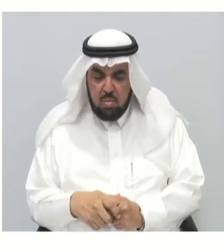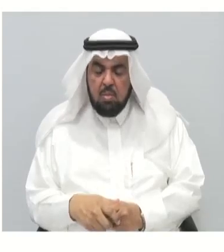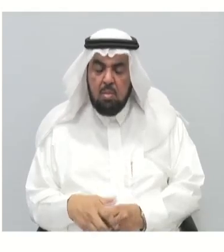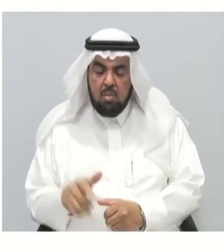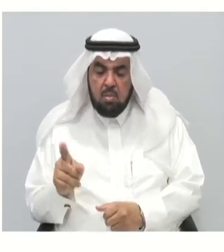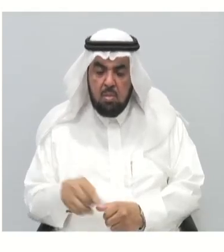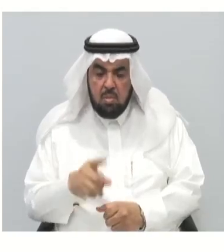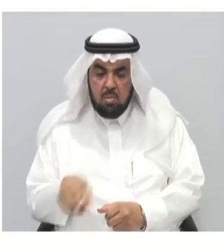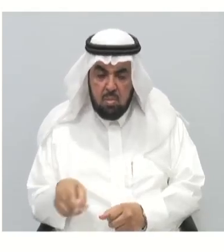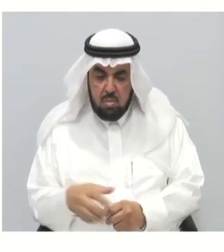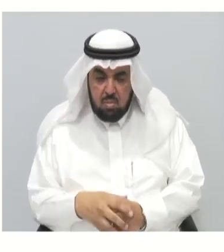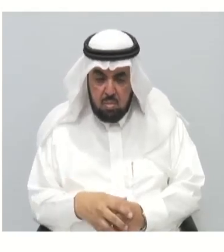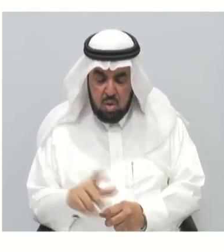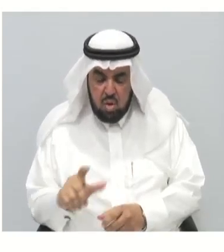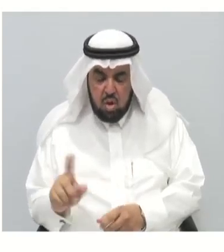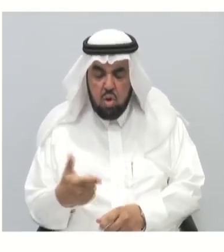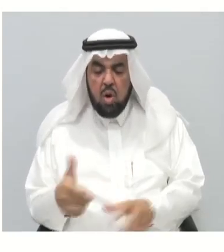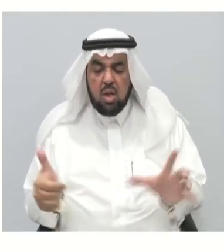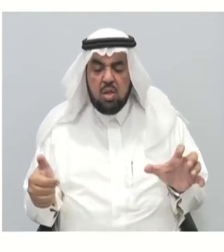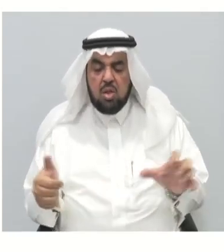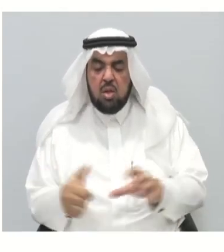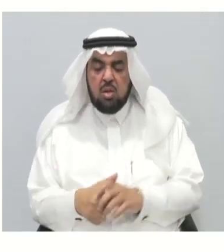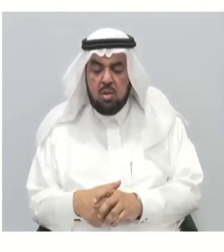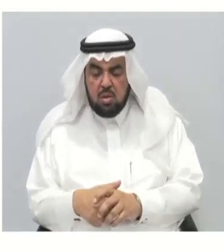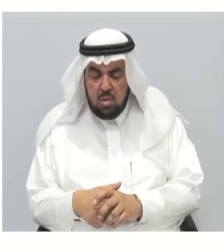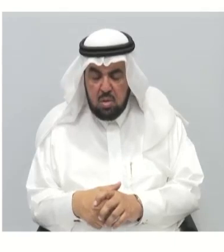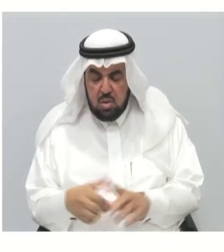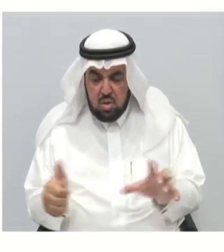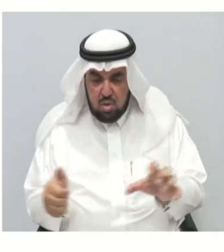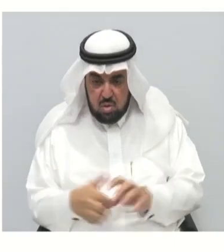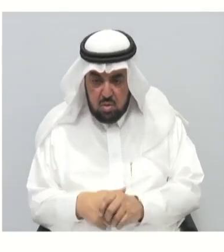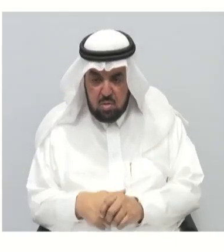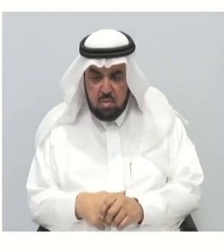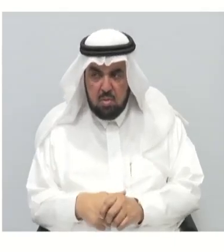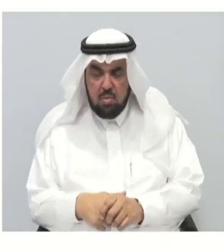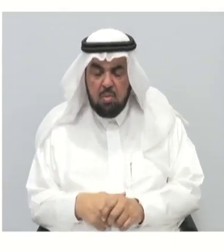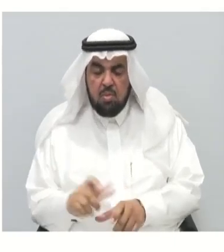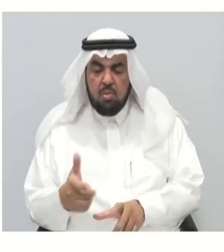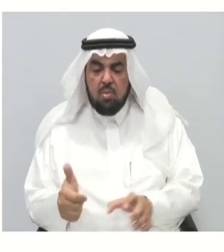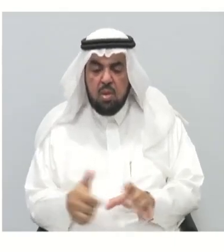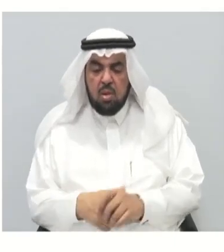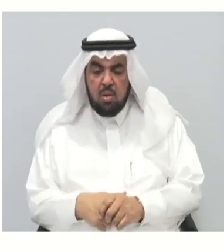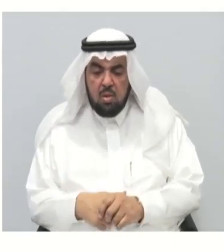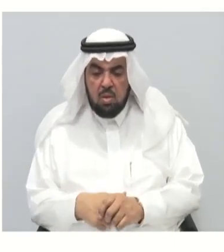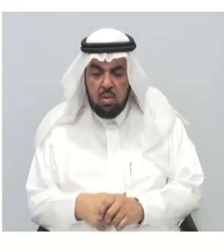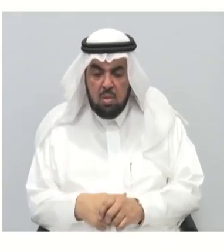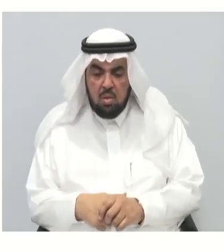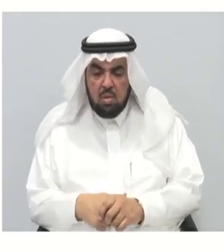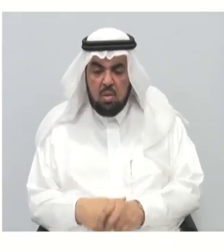احسنتم بالاجابه خاطئه السرعه المعروف فوق هي سبيد اللي هي ستين سرعه الريبوت